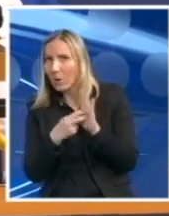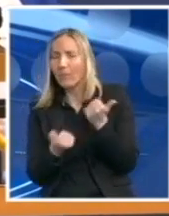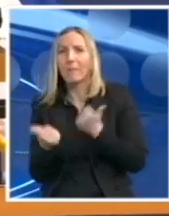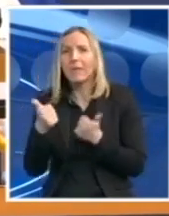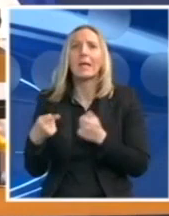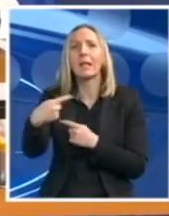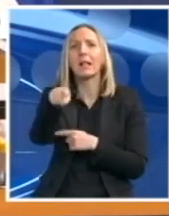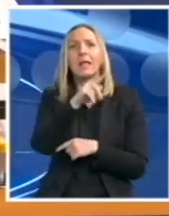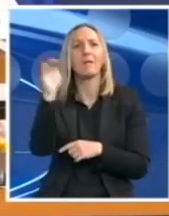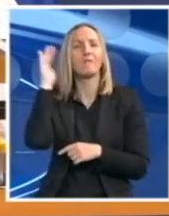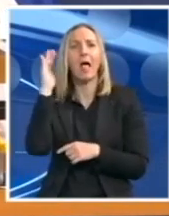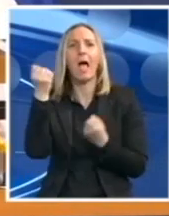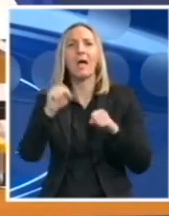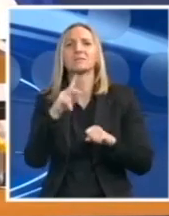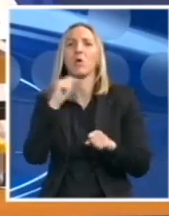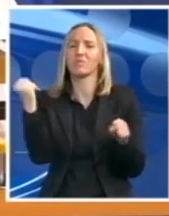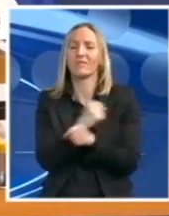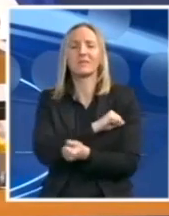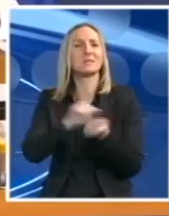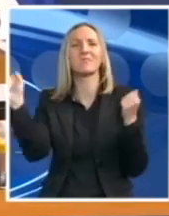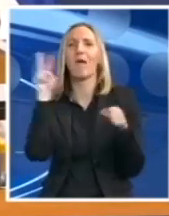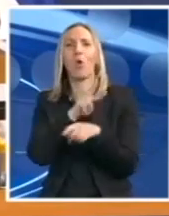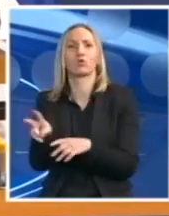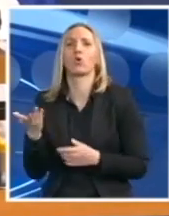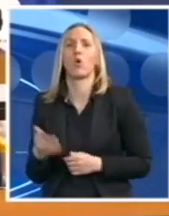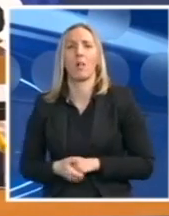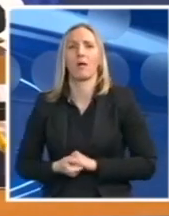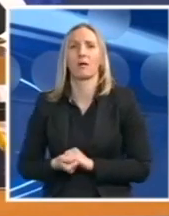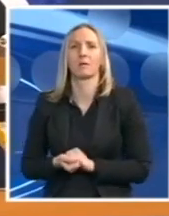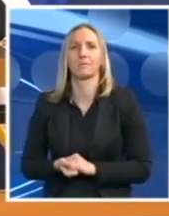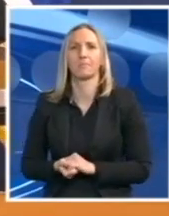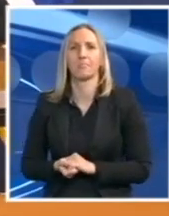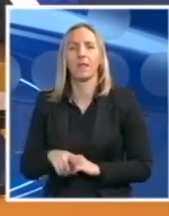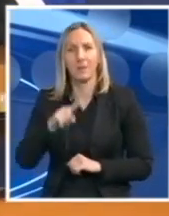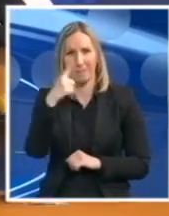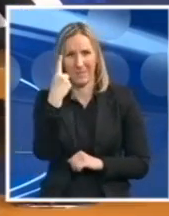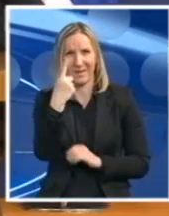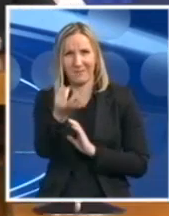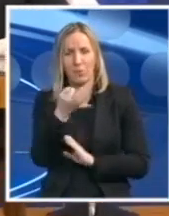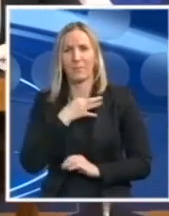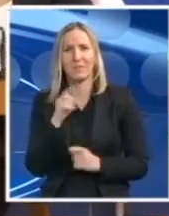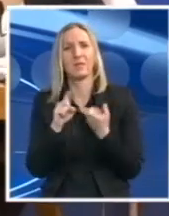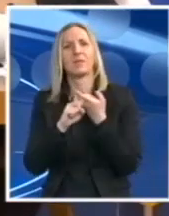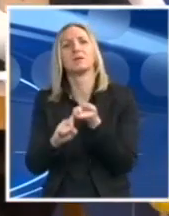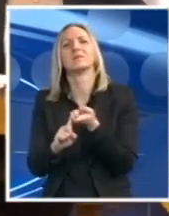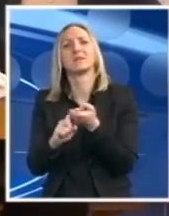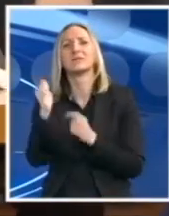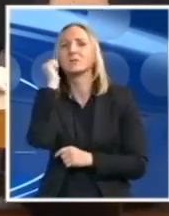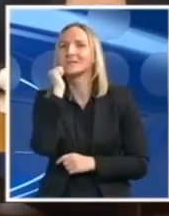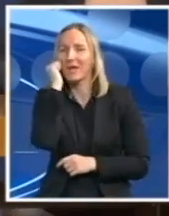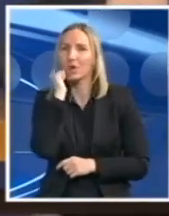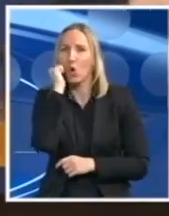pod kontrolom? Hvala. Što se prvog pitanja tiče, znači što se